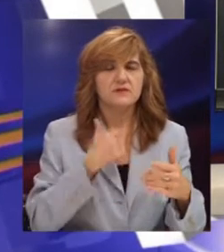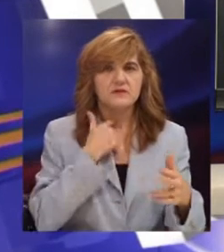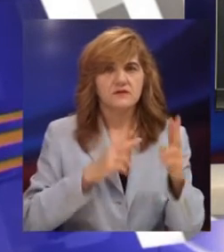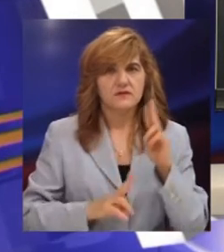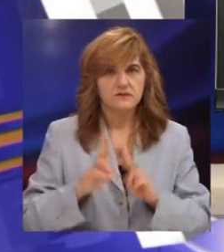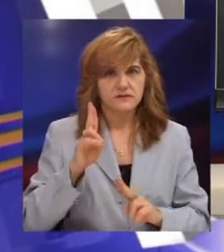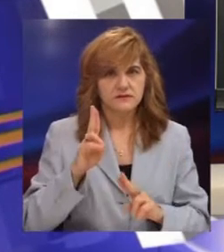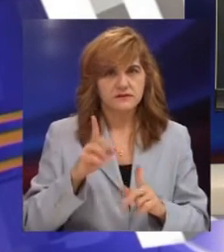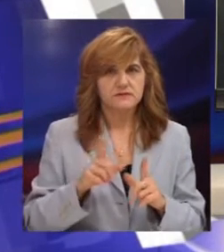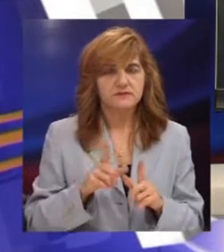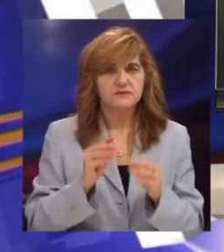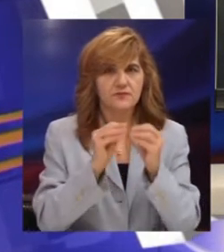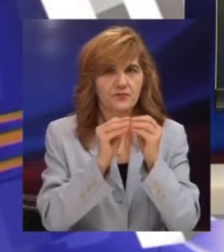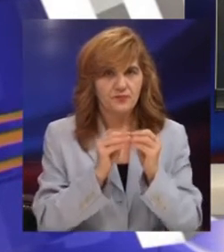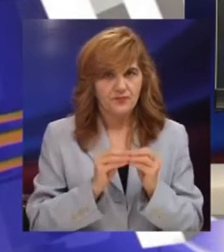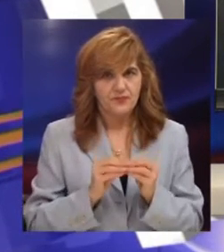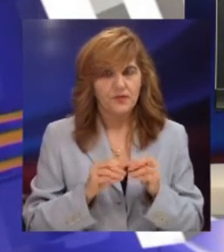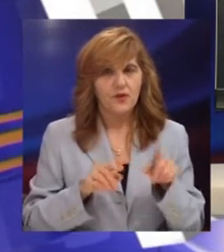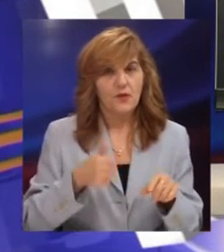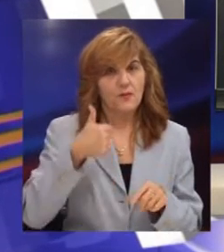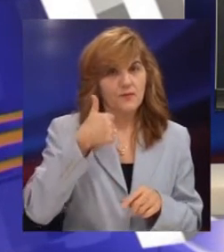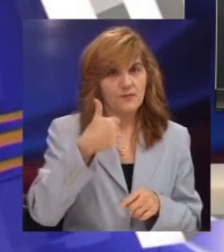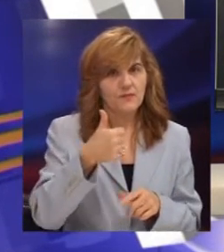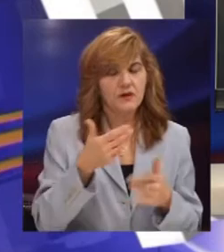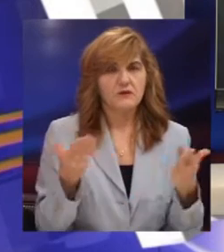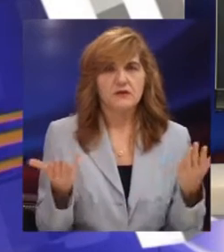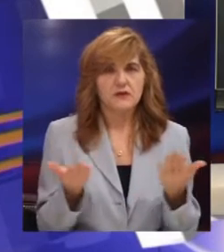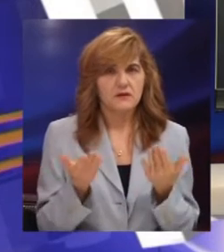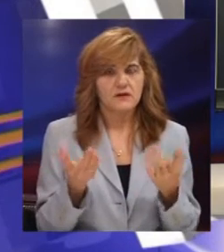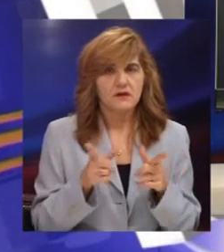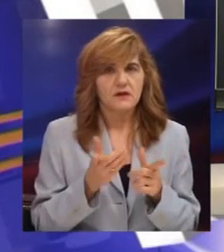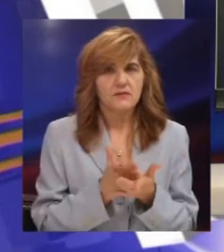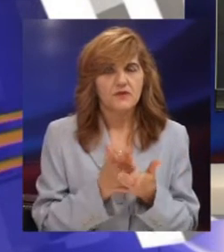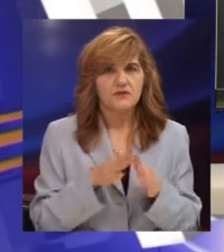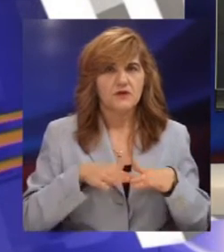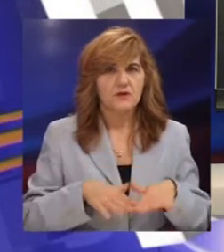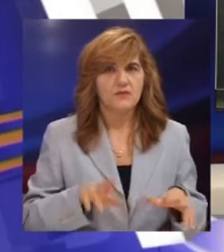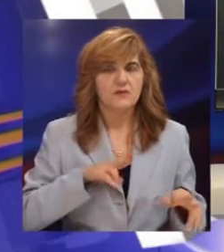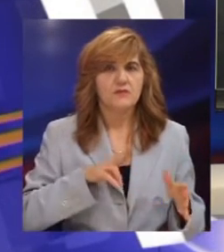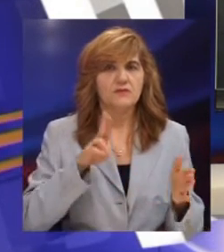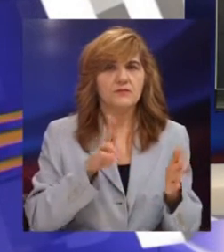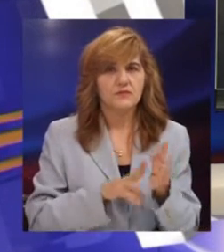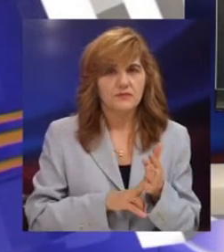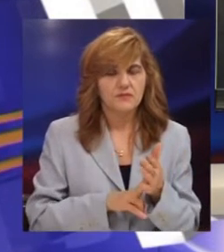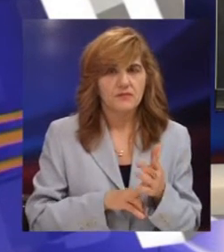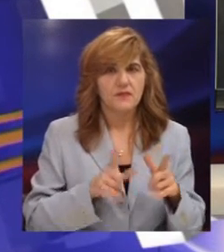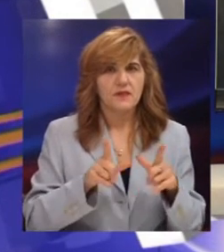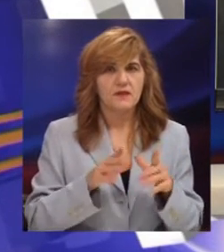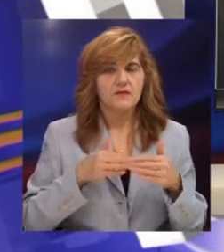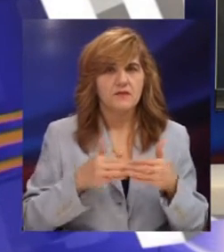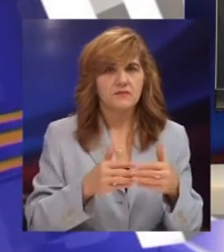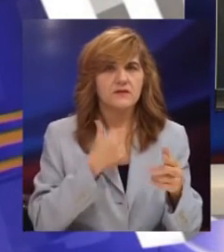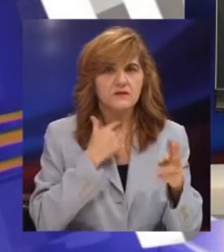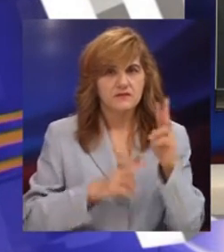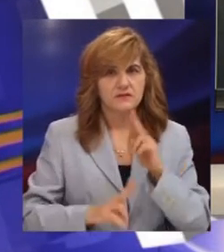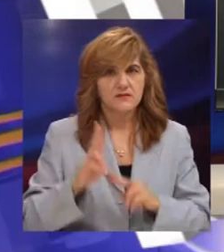izborima. Nakon sastanka je istaknuto da će ovo biti prvi izbori u kojima će Bunjevci konačno ostvariti mogućnost da na